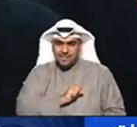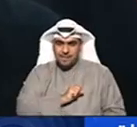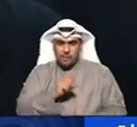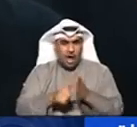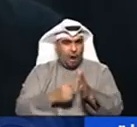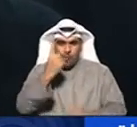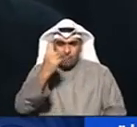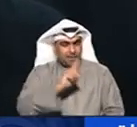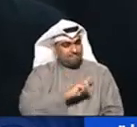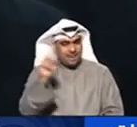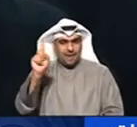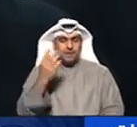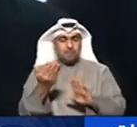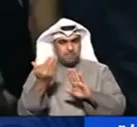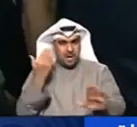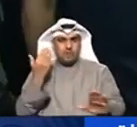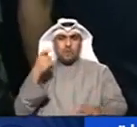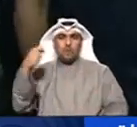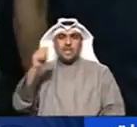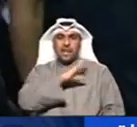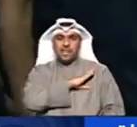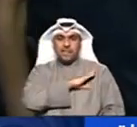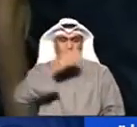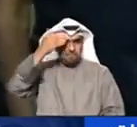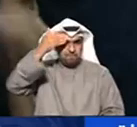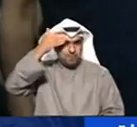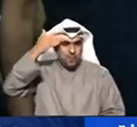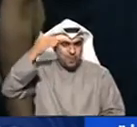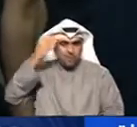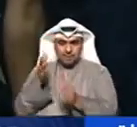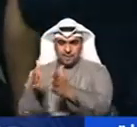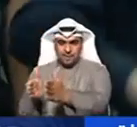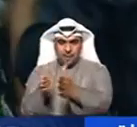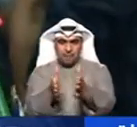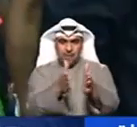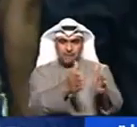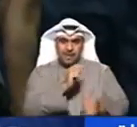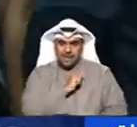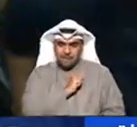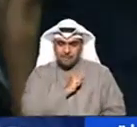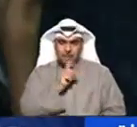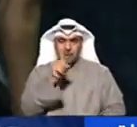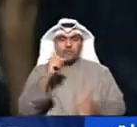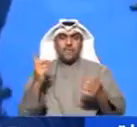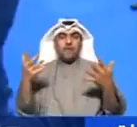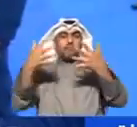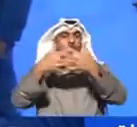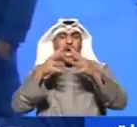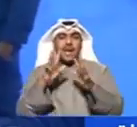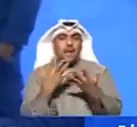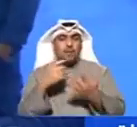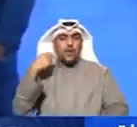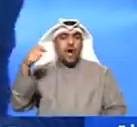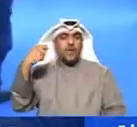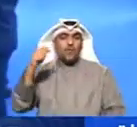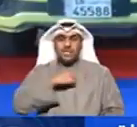الكويتي ووزارة الدفاع الكويتية العريقة. المعرض شهد مشاركة وزارة الداخلية والرئاسة العامة للحرس الوطني والإدارة